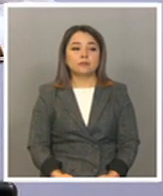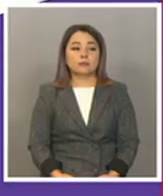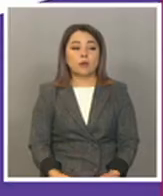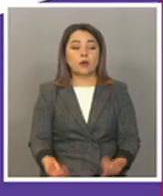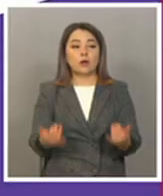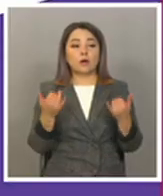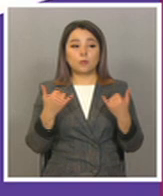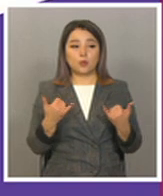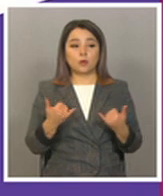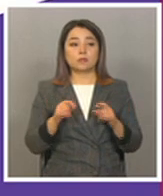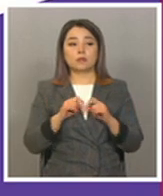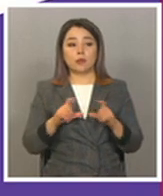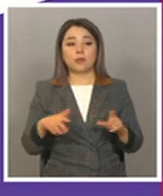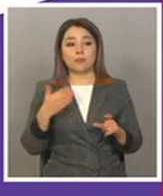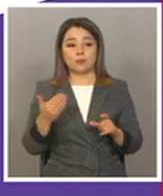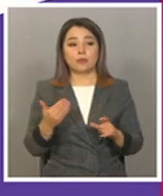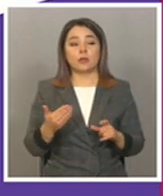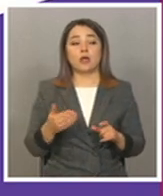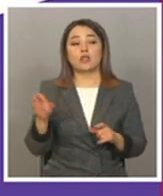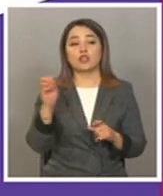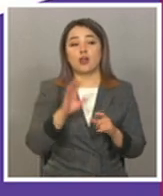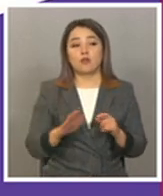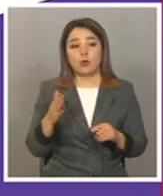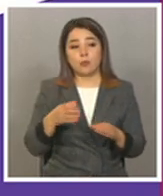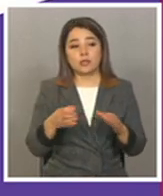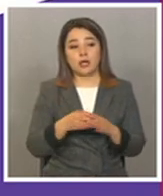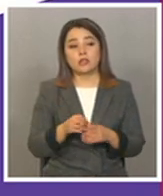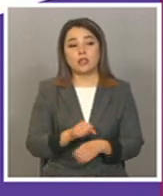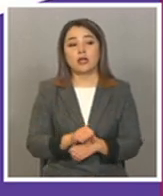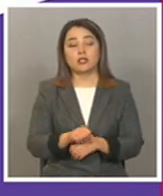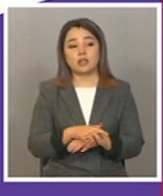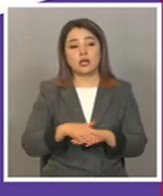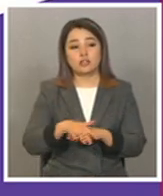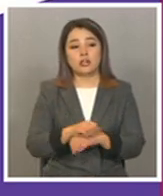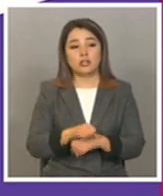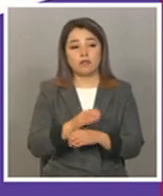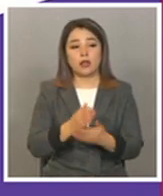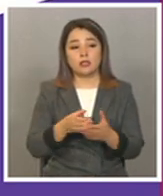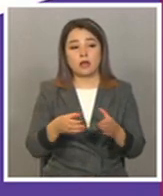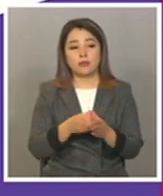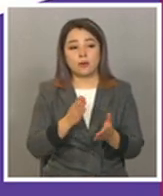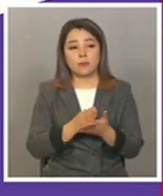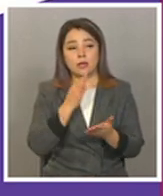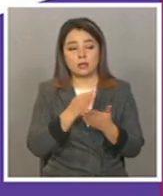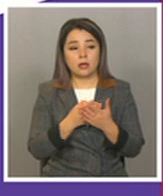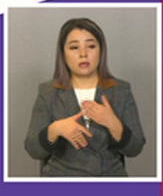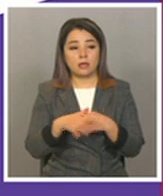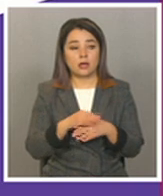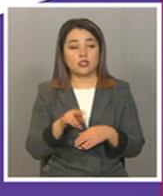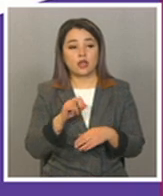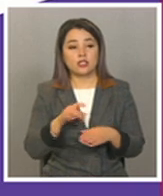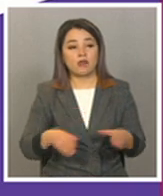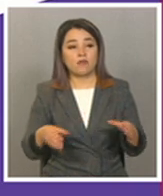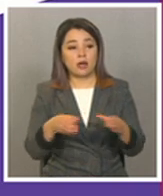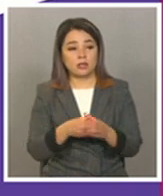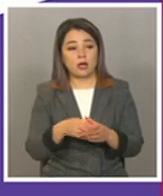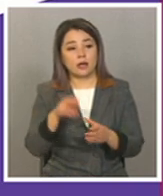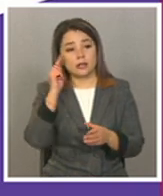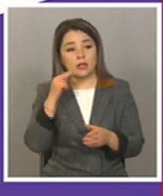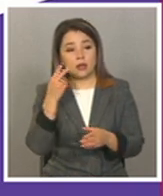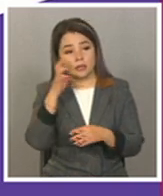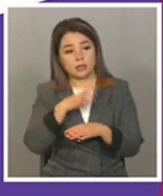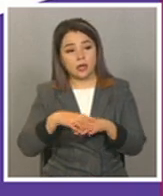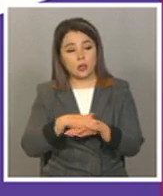Бүгінгі сабақта Европалық державалардың отаршылдық экспансиясы кезіндегі Қытай елінің